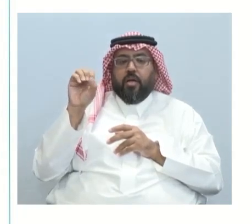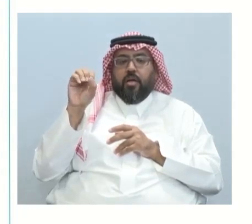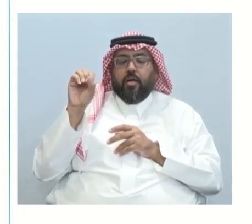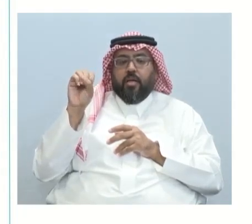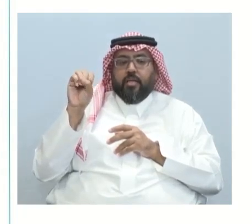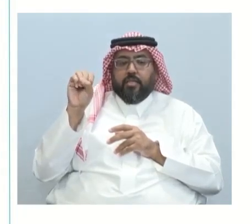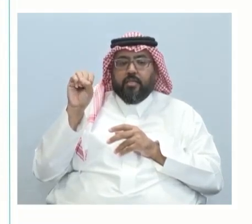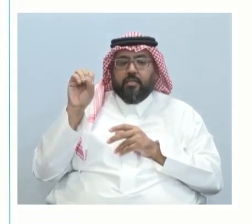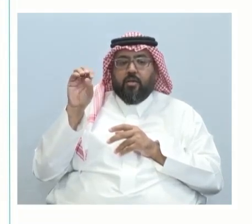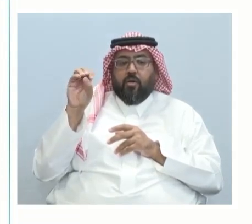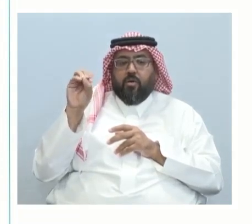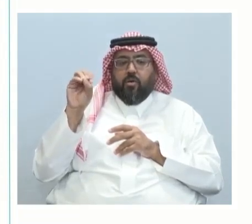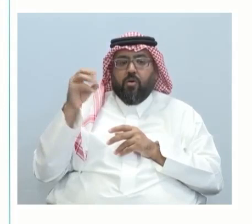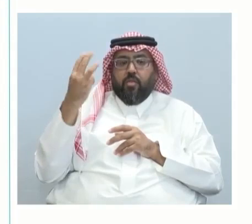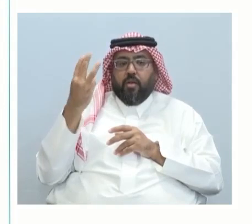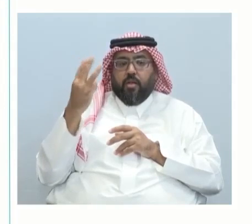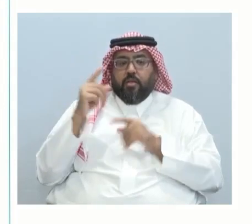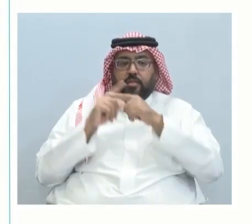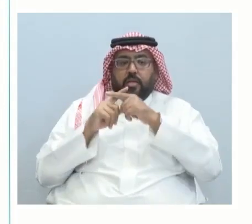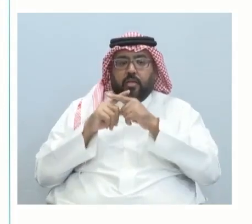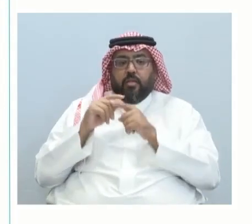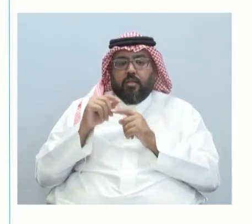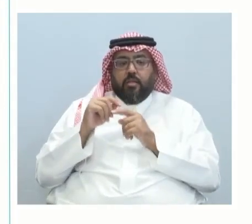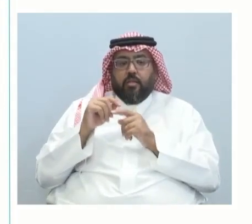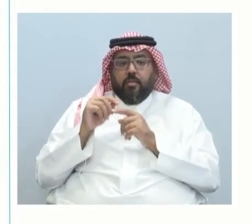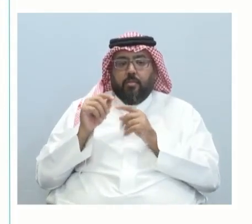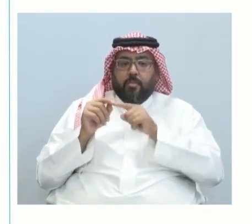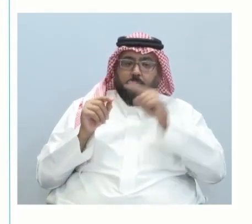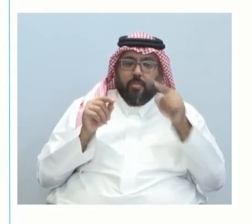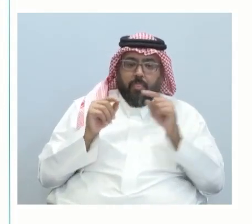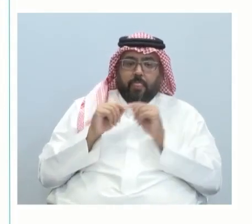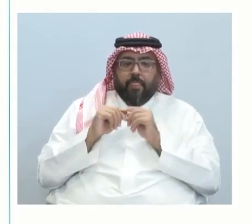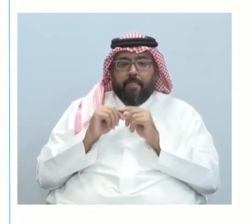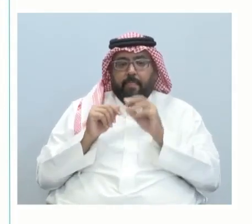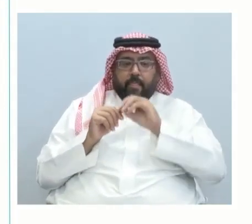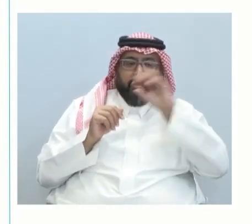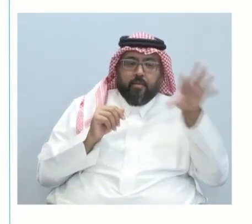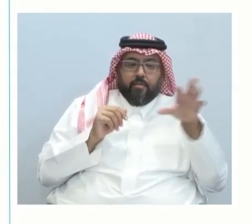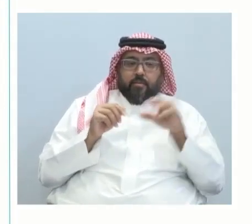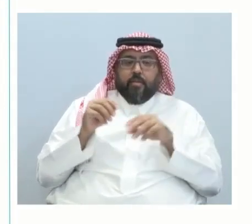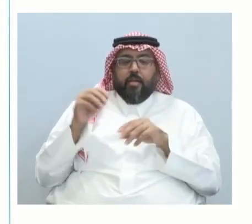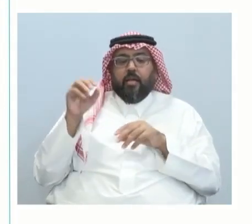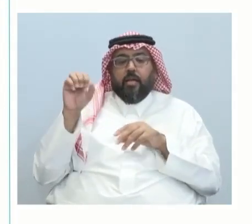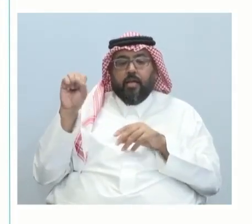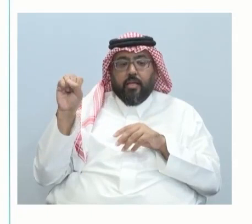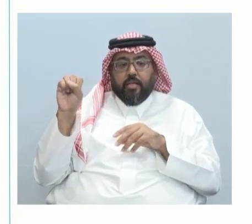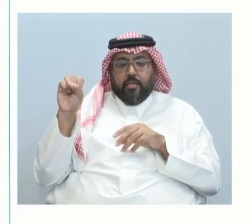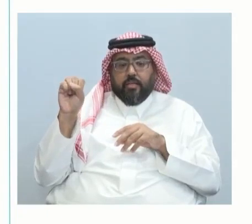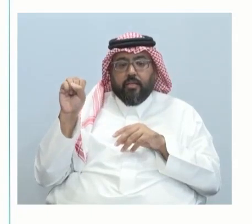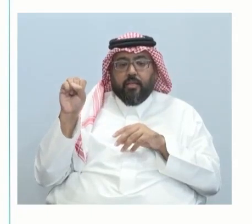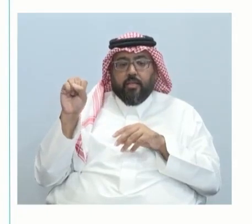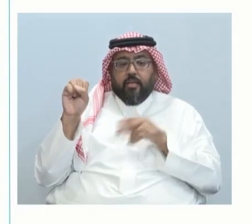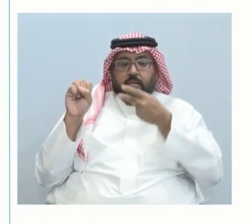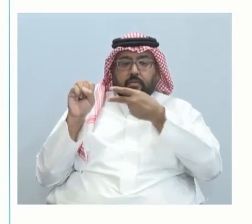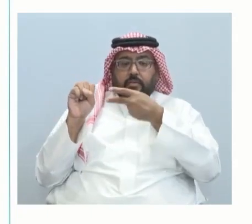لاحظ ان عندي هنا الاو يحتوي على زوج من الالكترونات فانه سوف يمنح مين سوف يمنح الكبريت